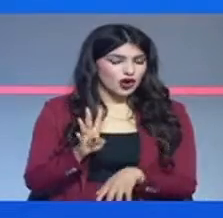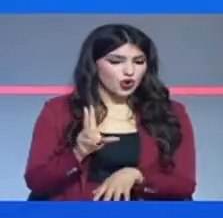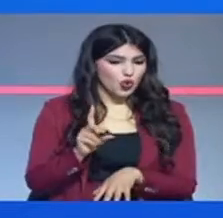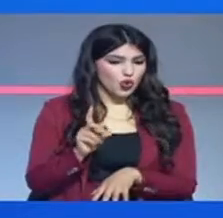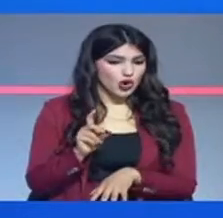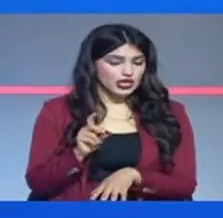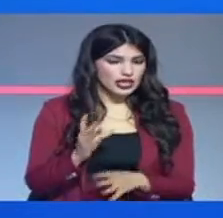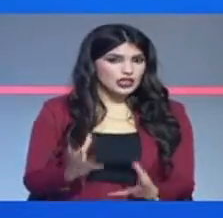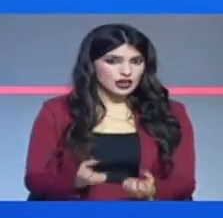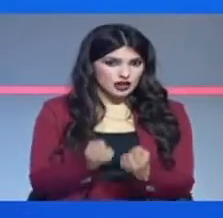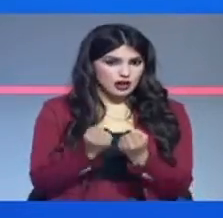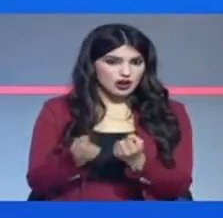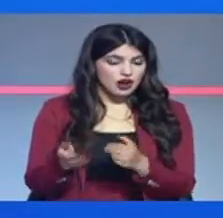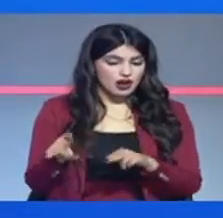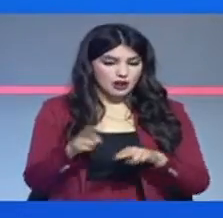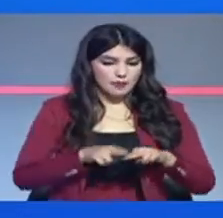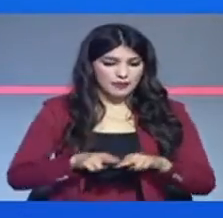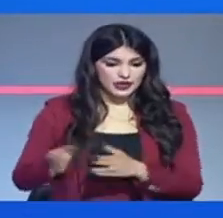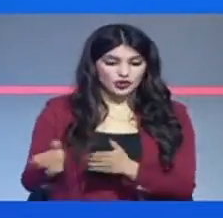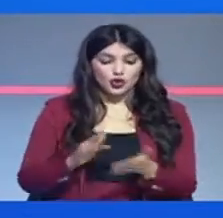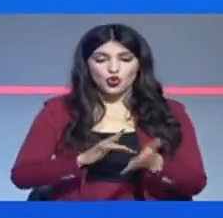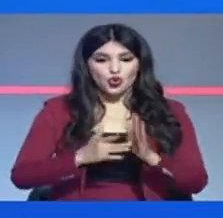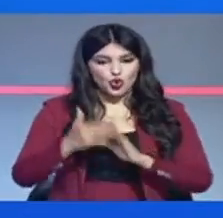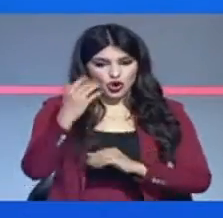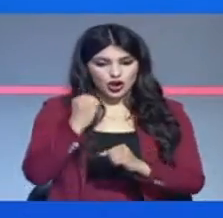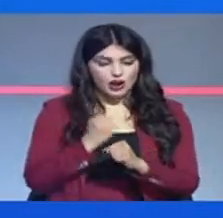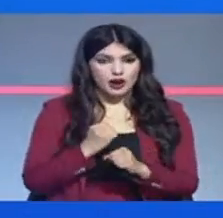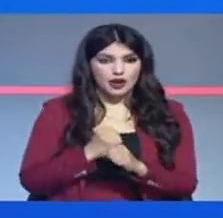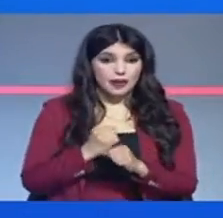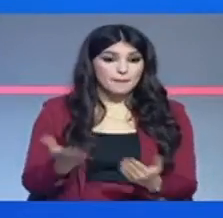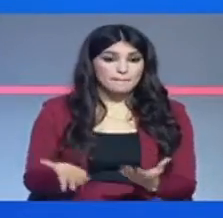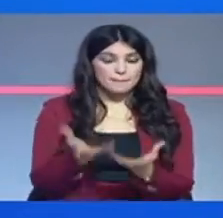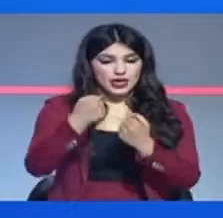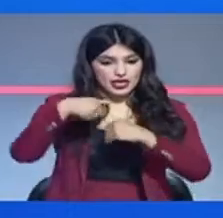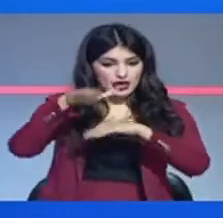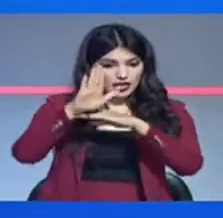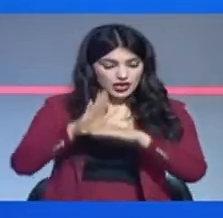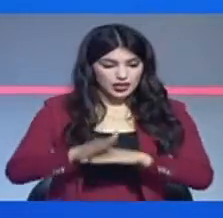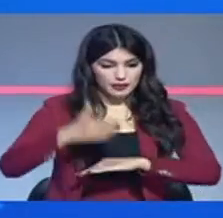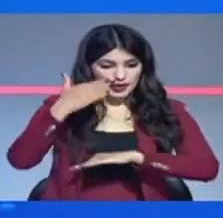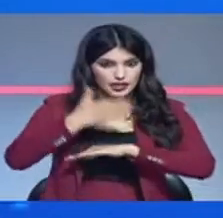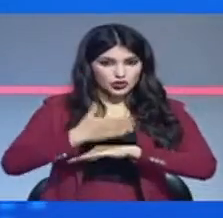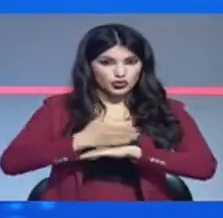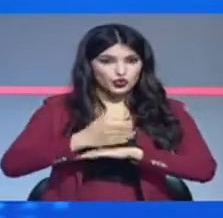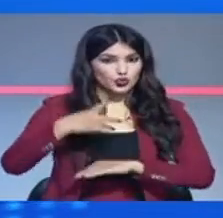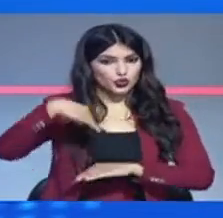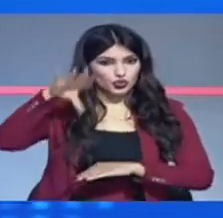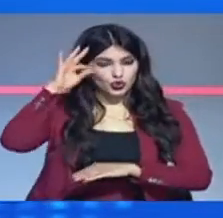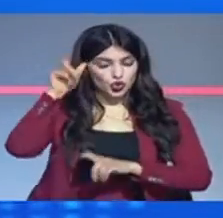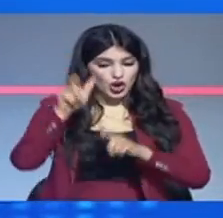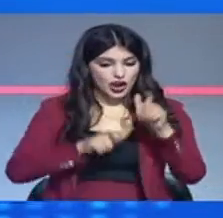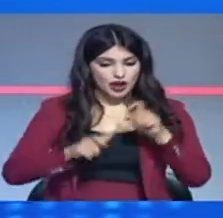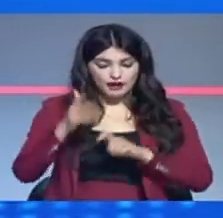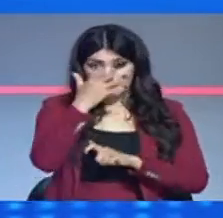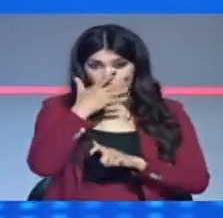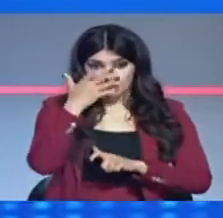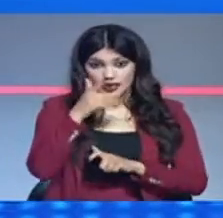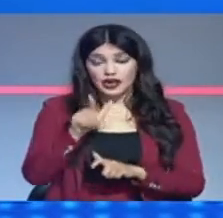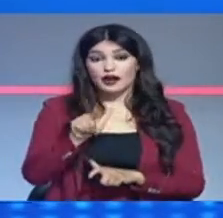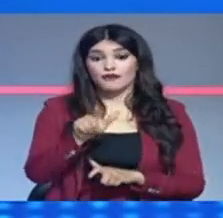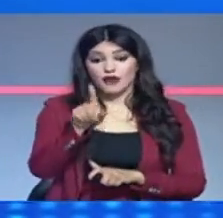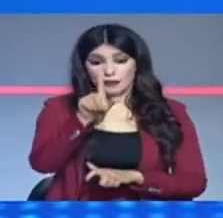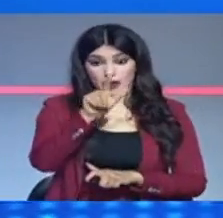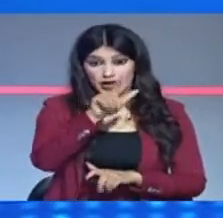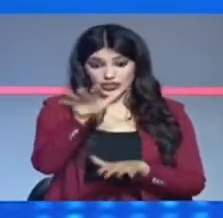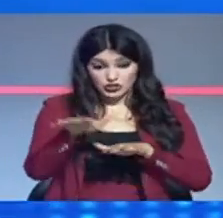مع كل هذه الجهود التي تبذلونها مشكورين طبعا في حمايه الحدود التونسيه والمواطنين ان تسيئ التونسيين والافارقه هل ثمه استراتيجيه